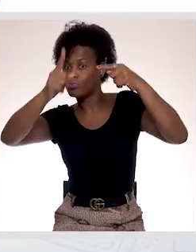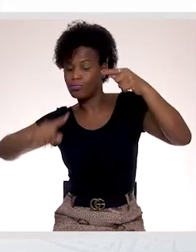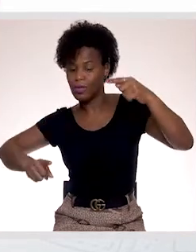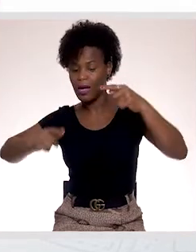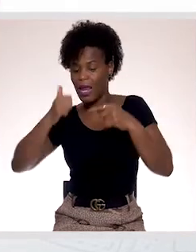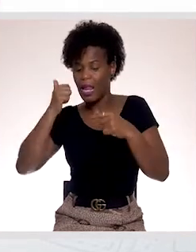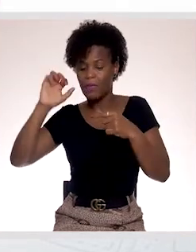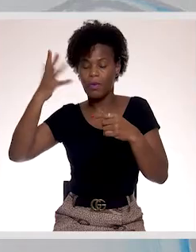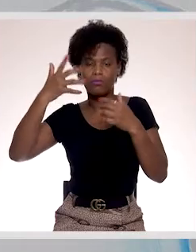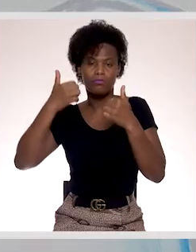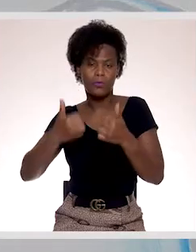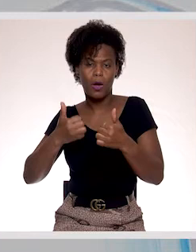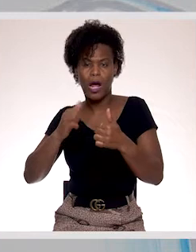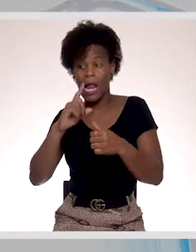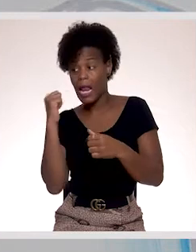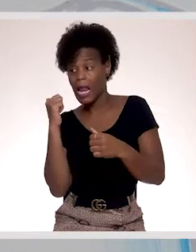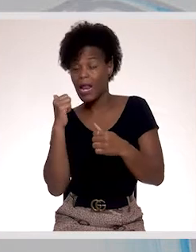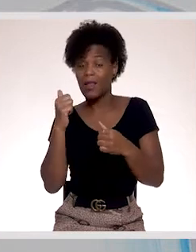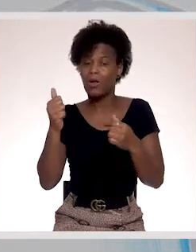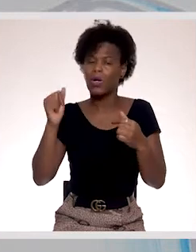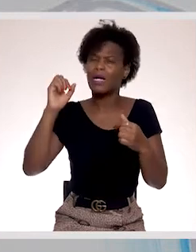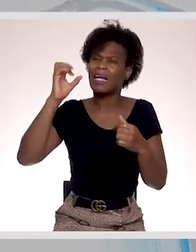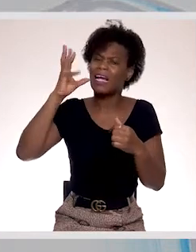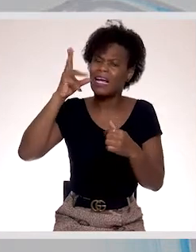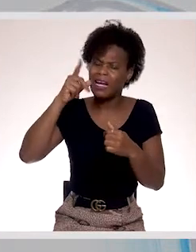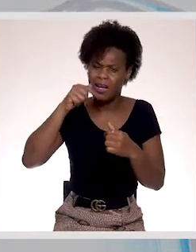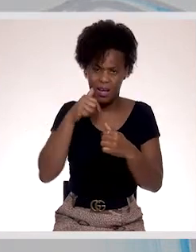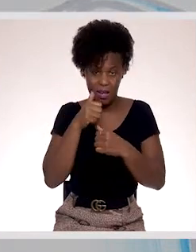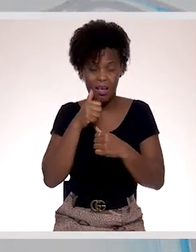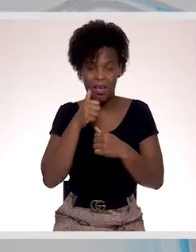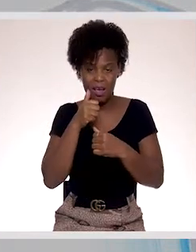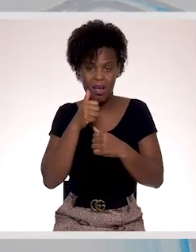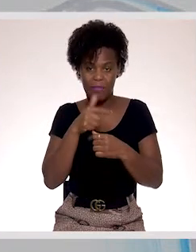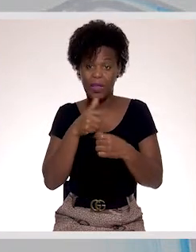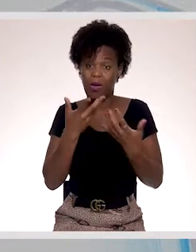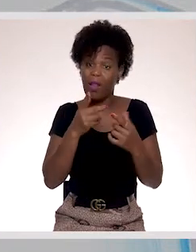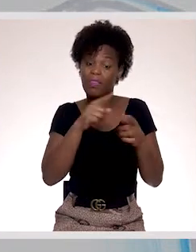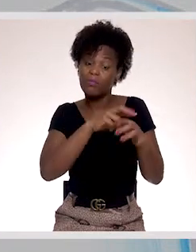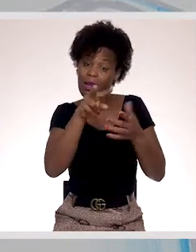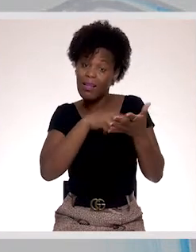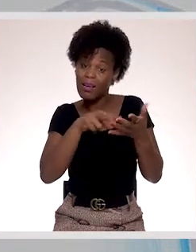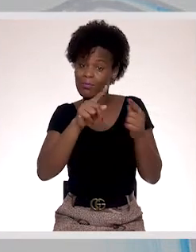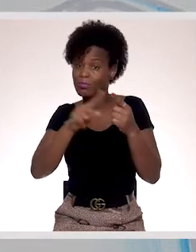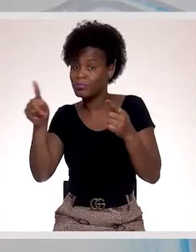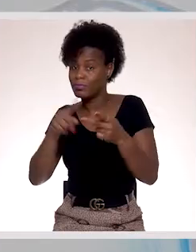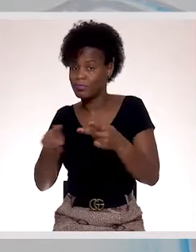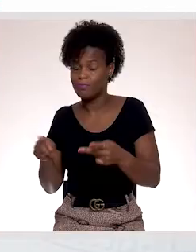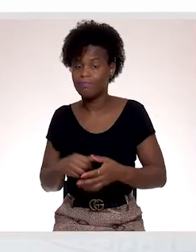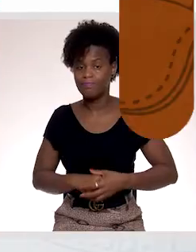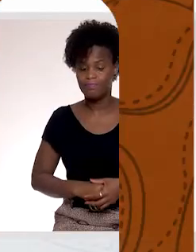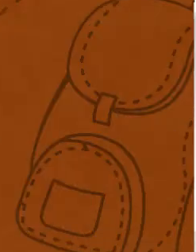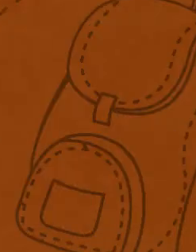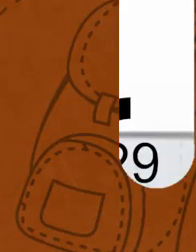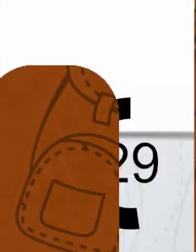chaud. Prends le temps de lire les deux colonnes et établis les correspondances.